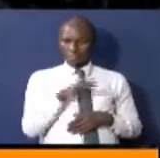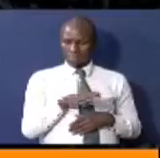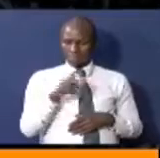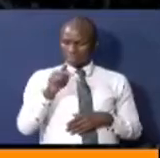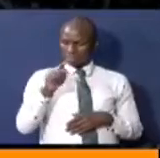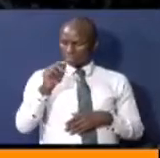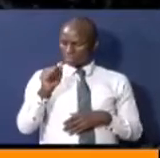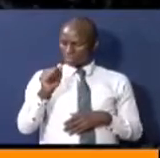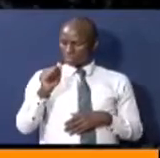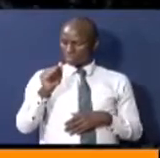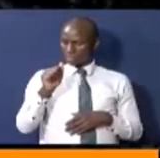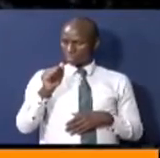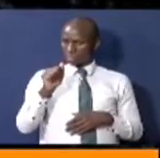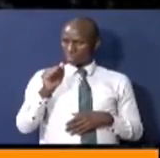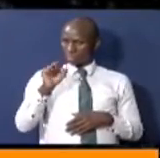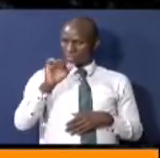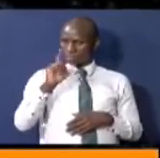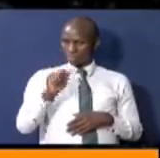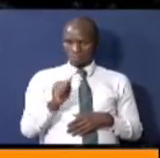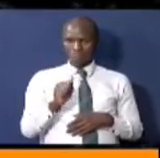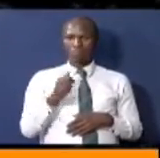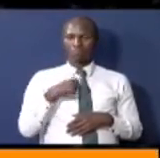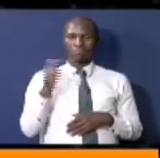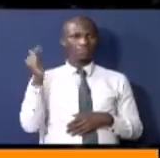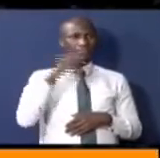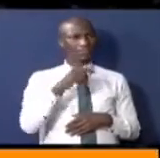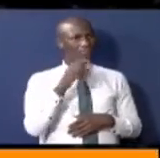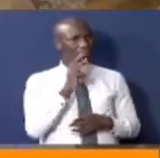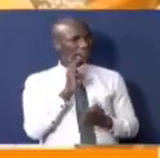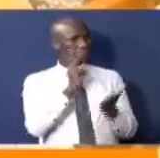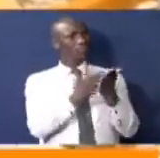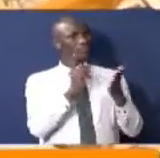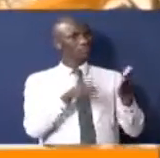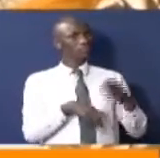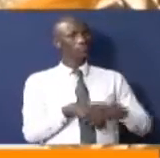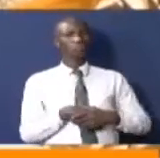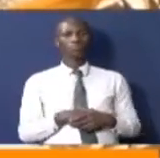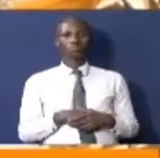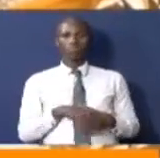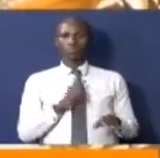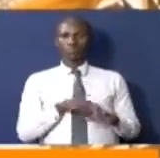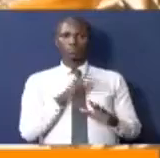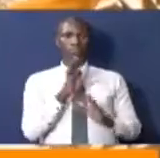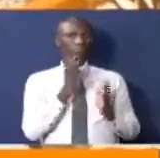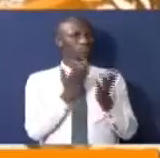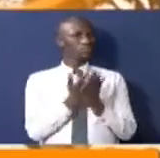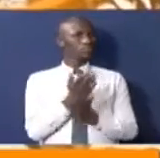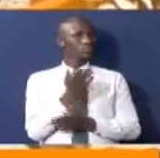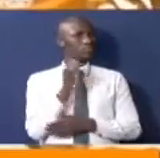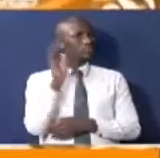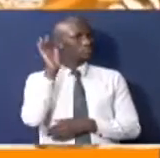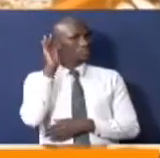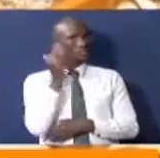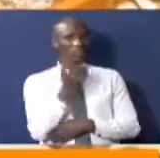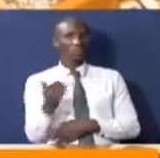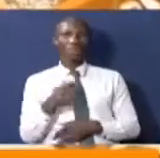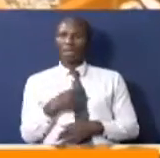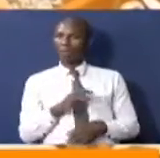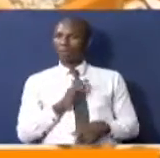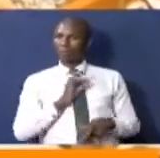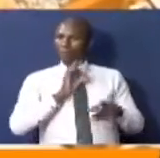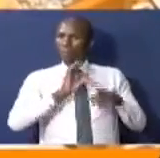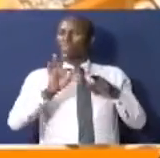Kasinga. Alafu nikakuja kushuhudia ni nini. Nikifika nikasikia ni watoto wameacha